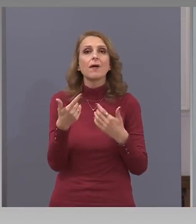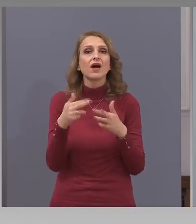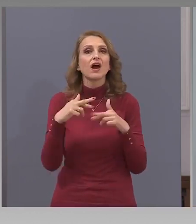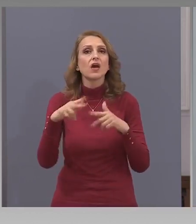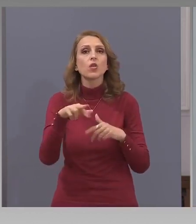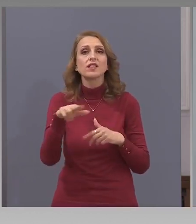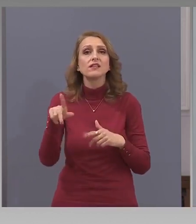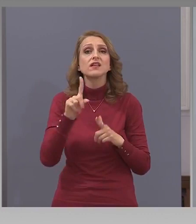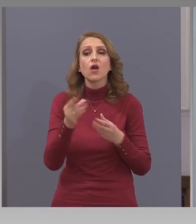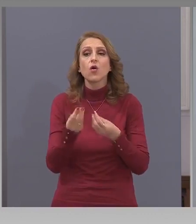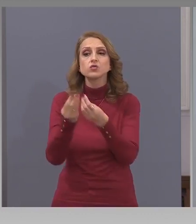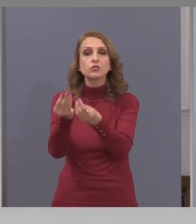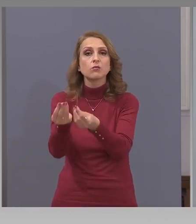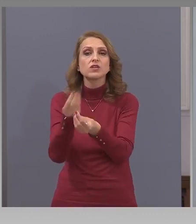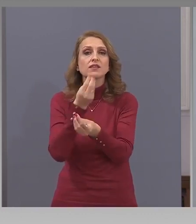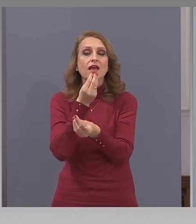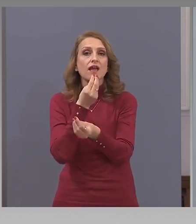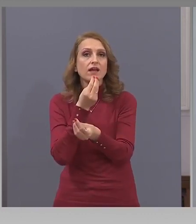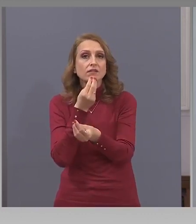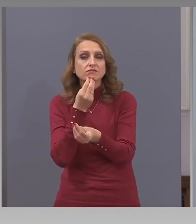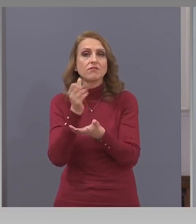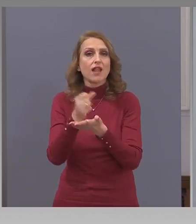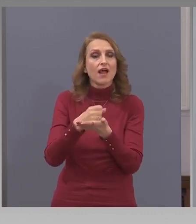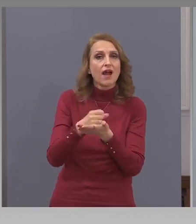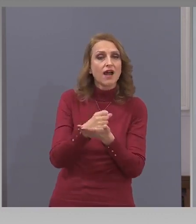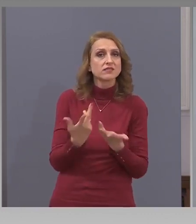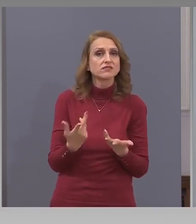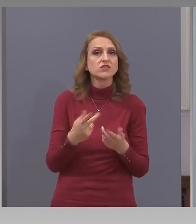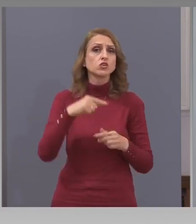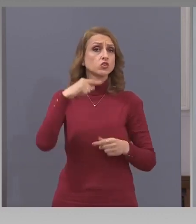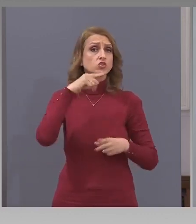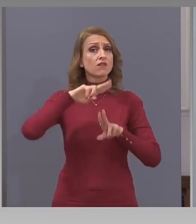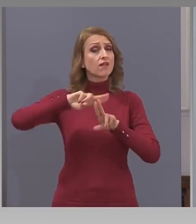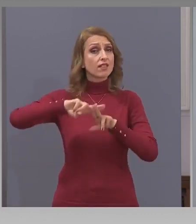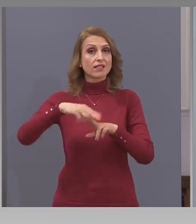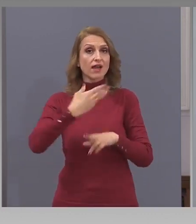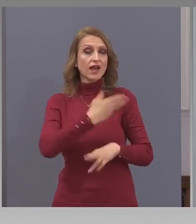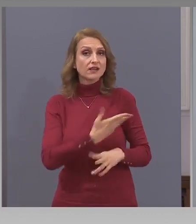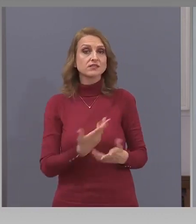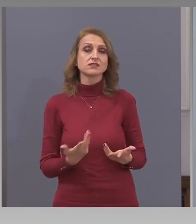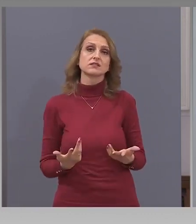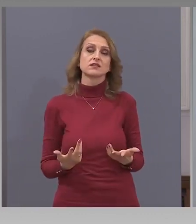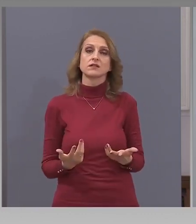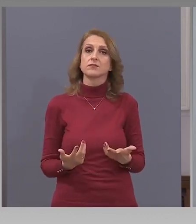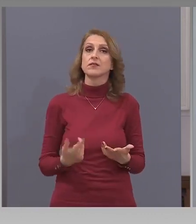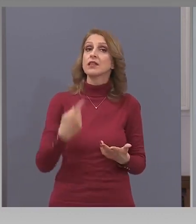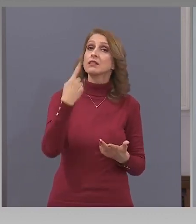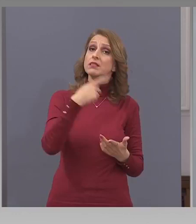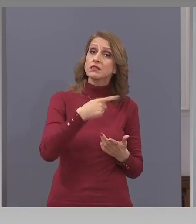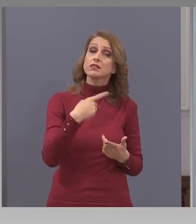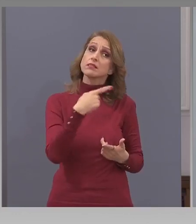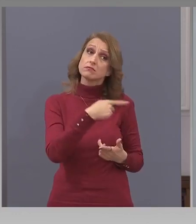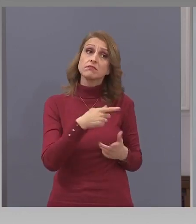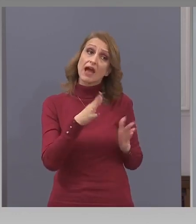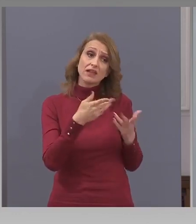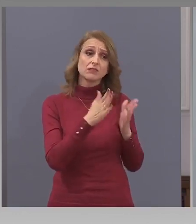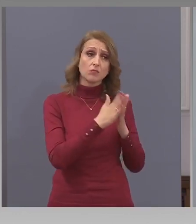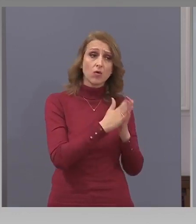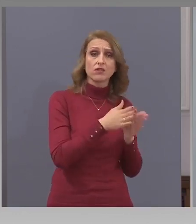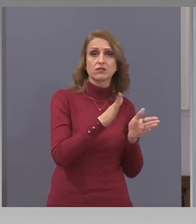лекарството, трябва да отиде с червения кръст или с червения полумесец при него и да каже, ето